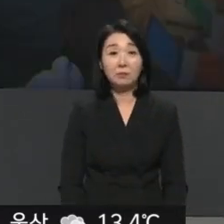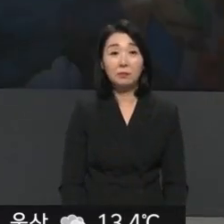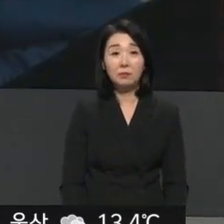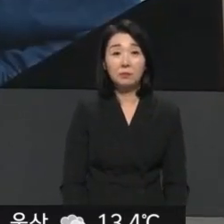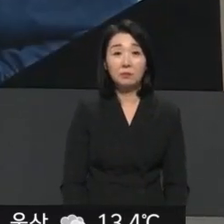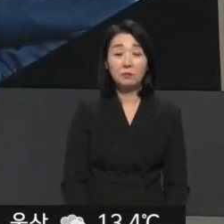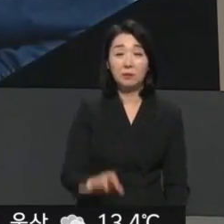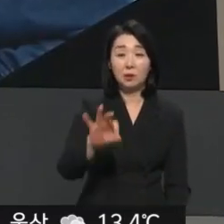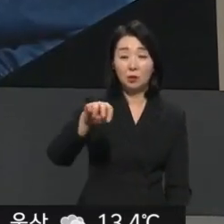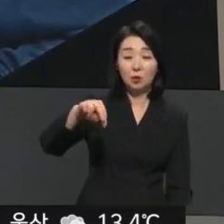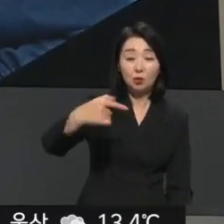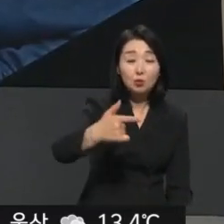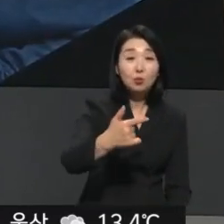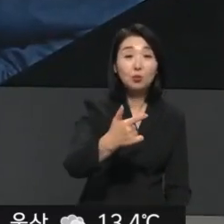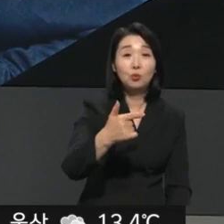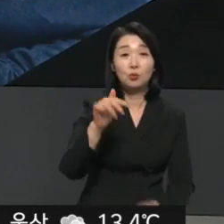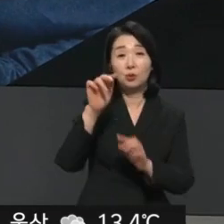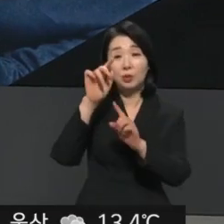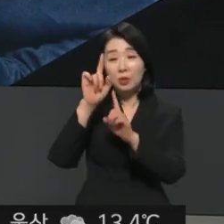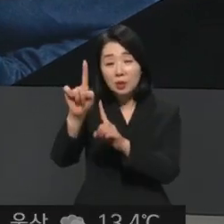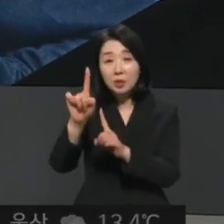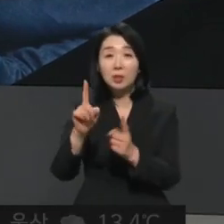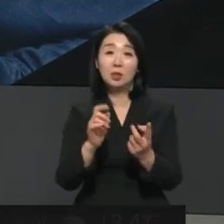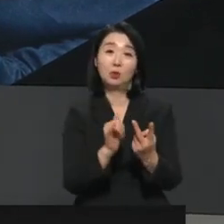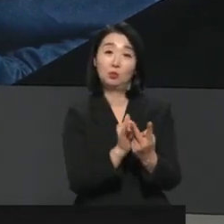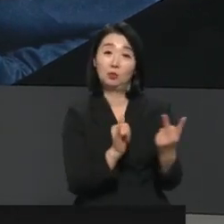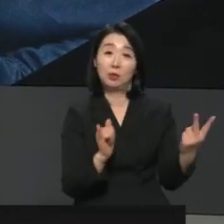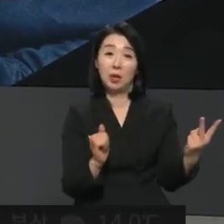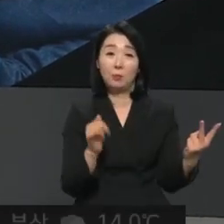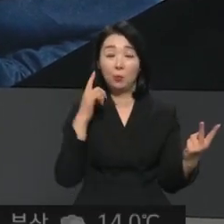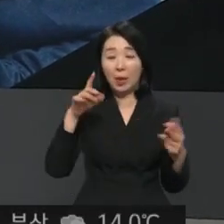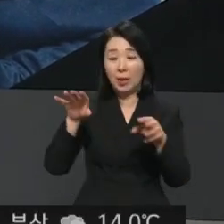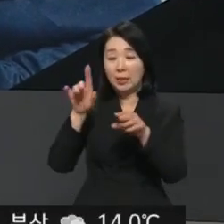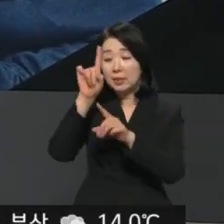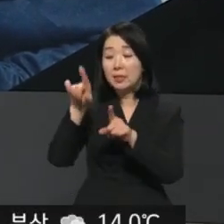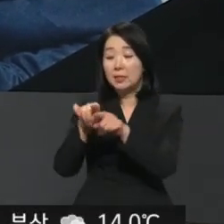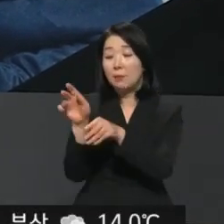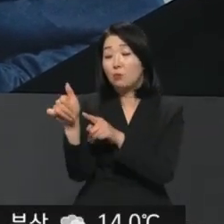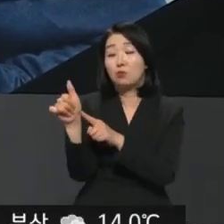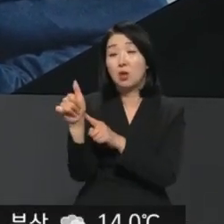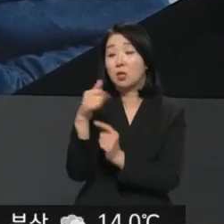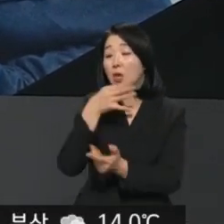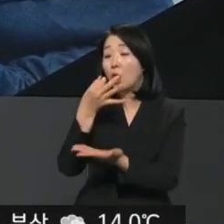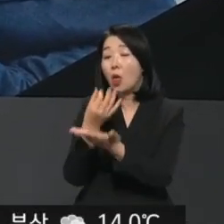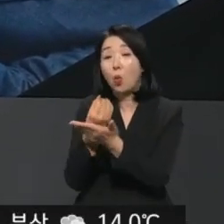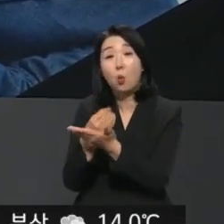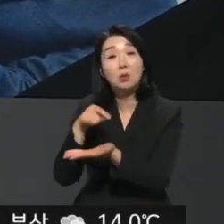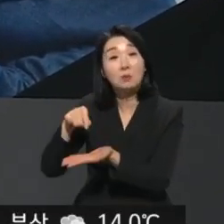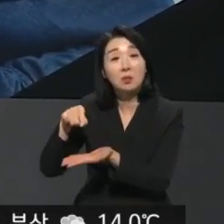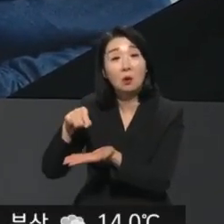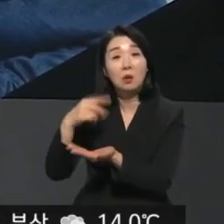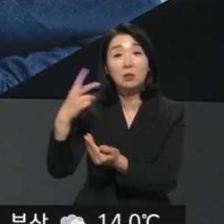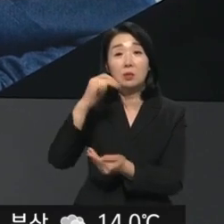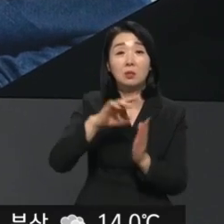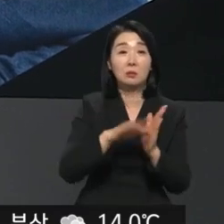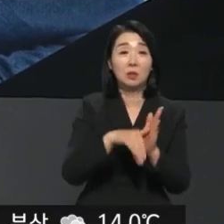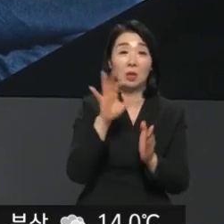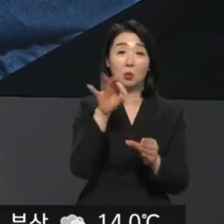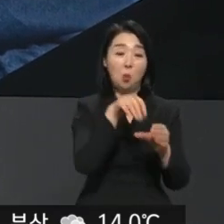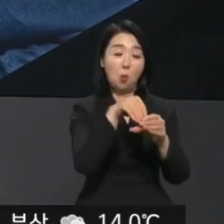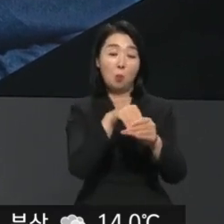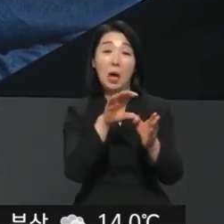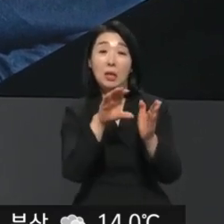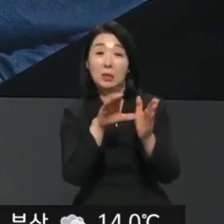실제로 윤건석 이성만 의원은 이정근 전 사무부총장의 녹취 파일을 통해 2021년 전당대회 당시 돈봉투를